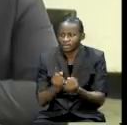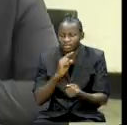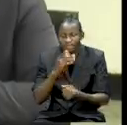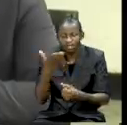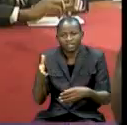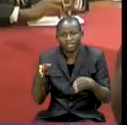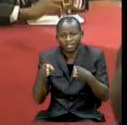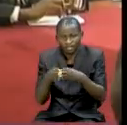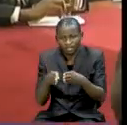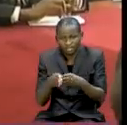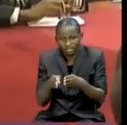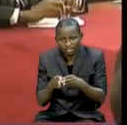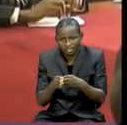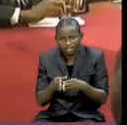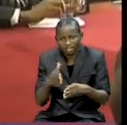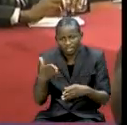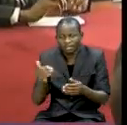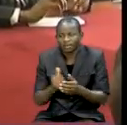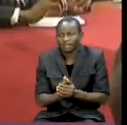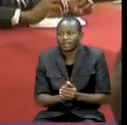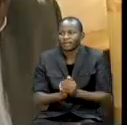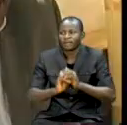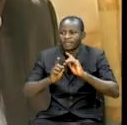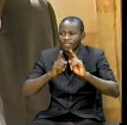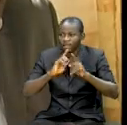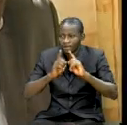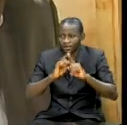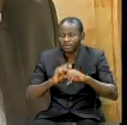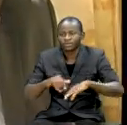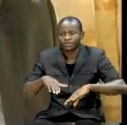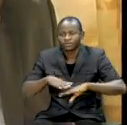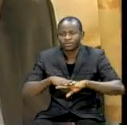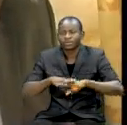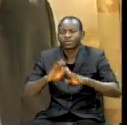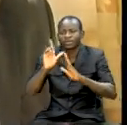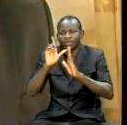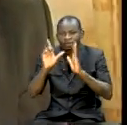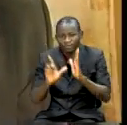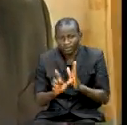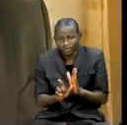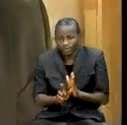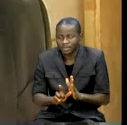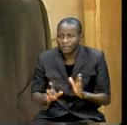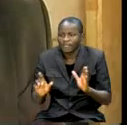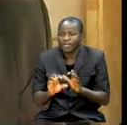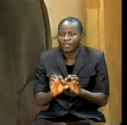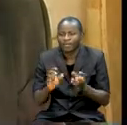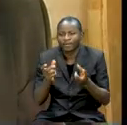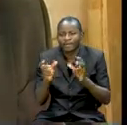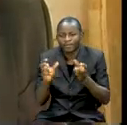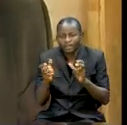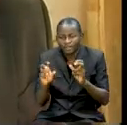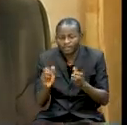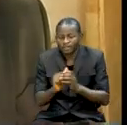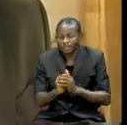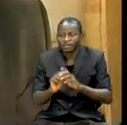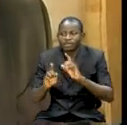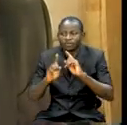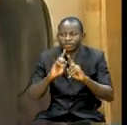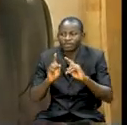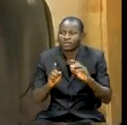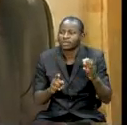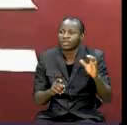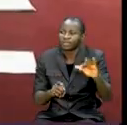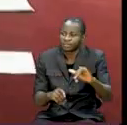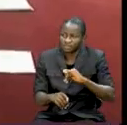leur apport dans la contribution au budget de l'État. Odak Sompoué leur a entre autres demandé d'améliorer la production afin de